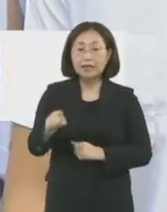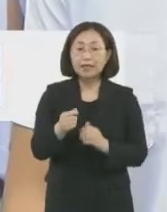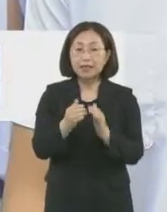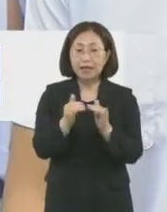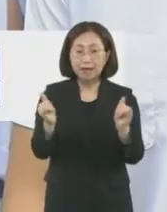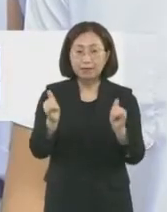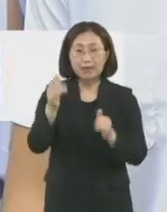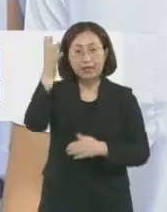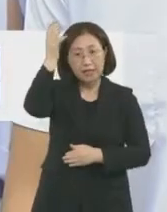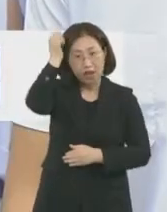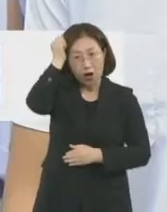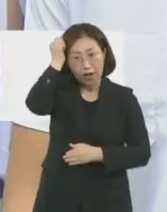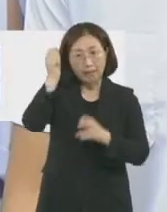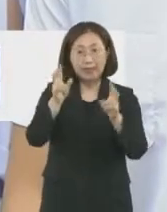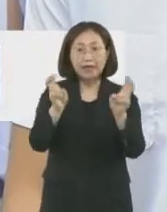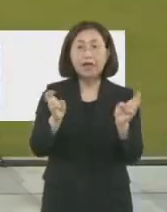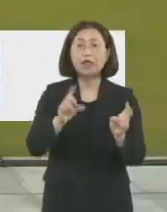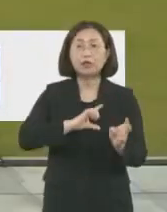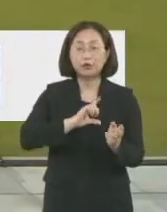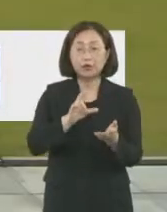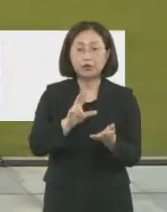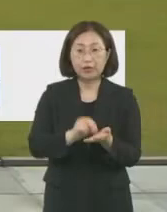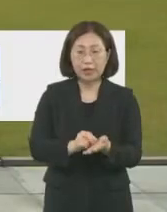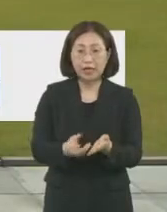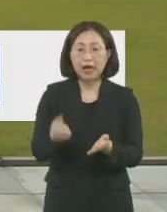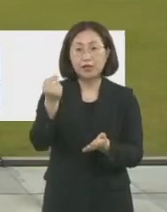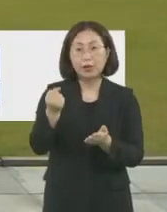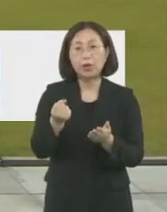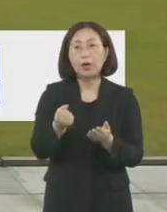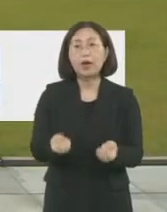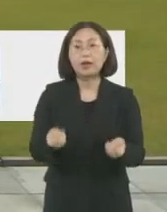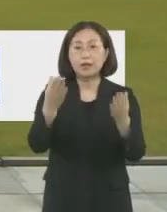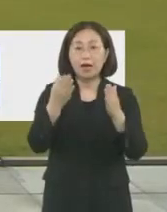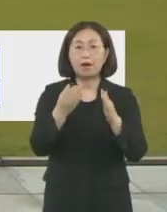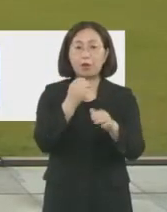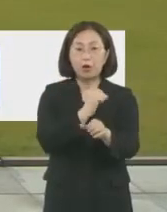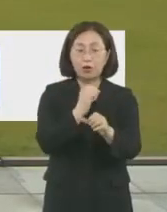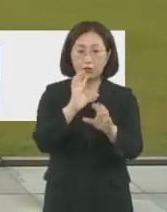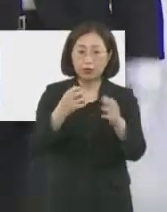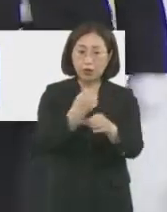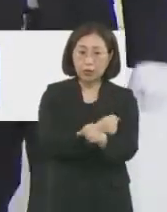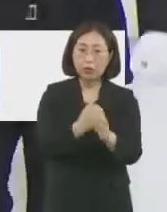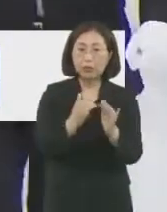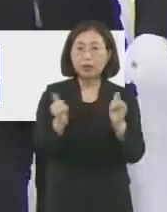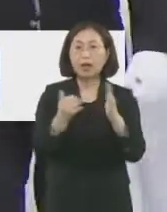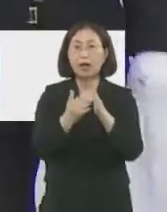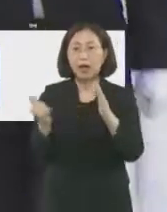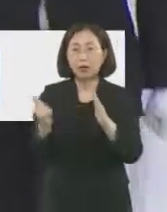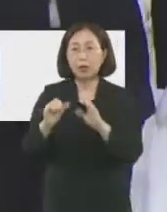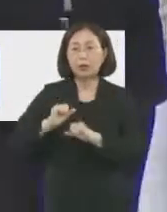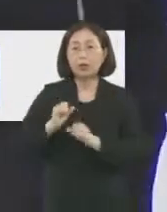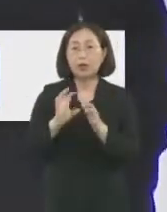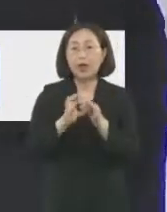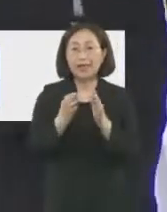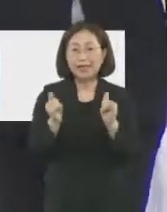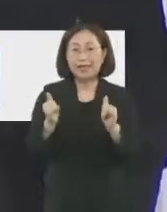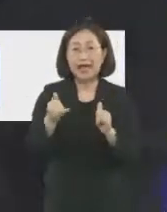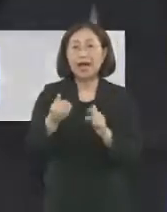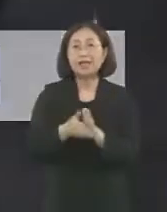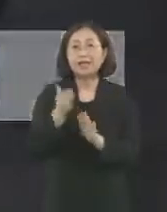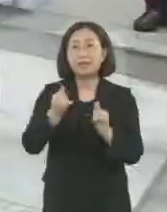기억합니다라는 주제로 진행된 이번 추념식에는 국가유공자와 유족, 군관계자와 시민 등 3천여 명이